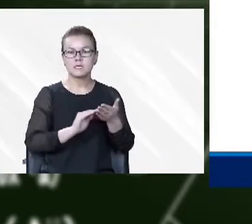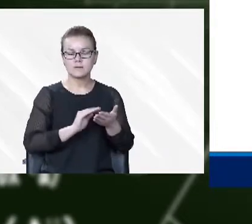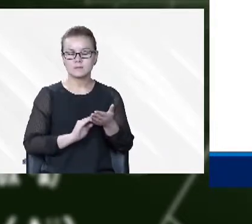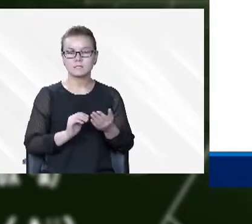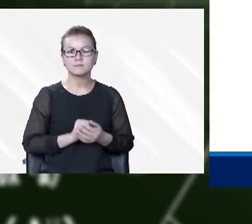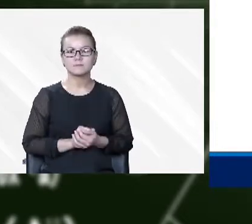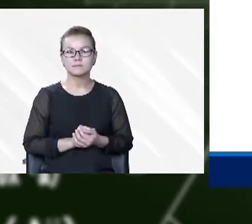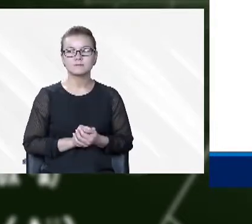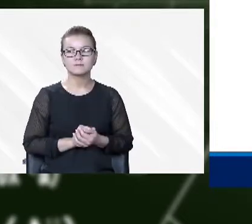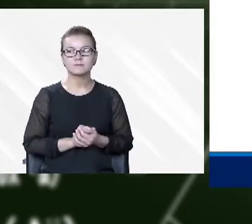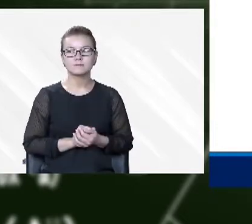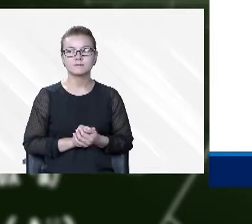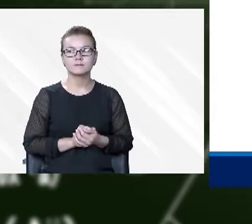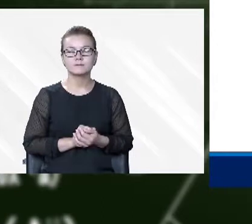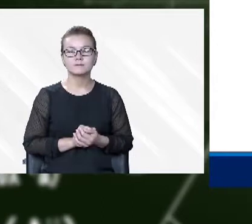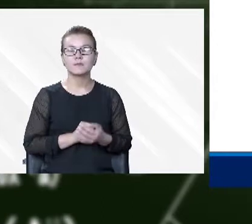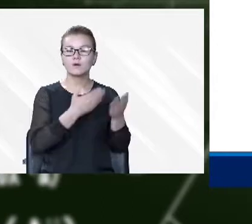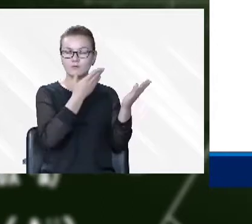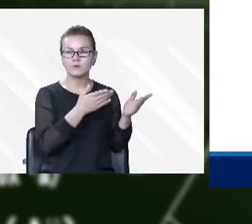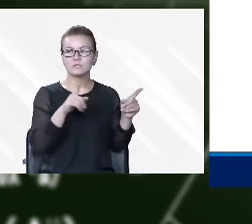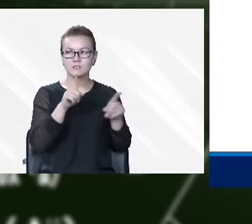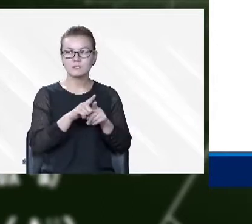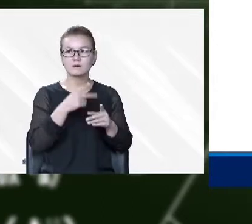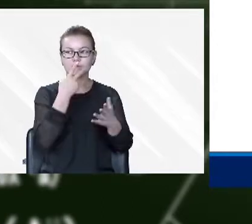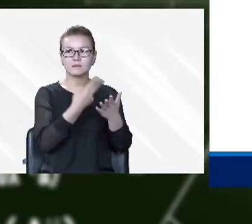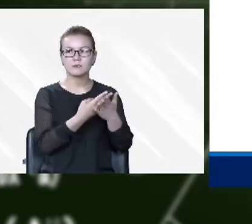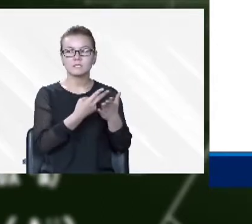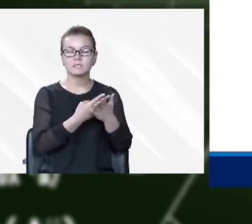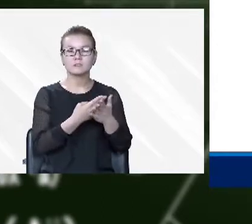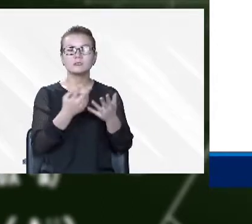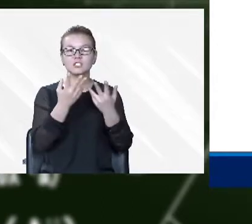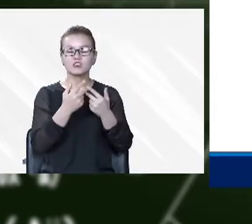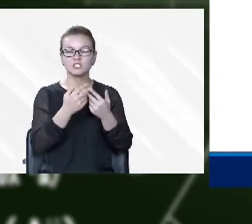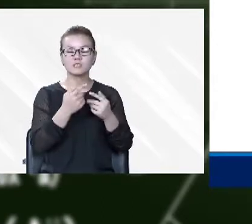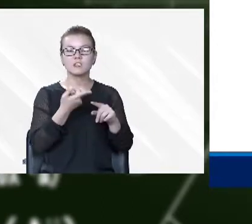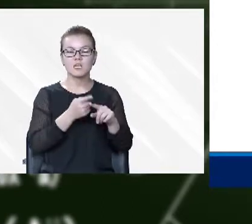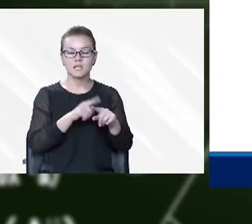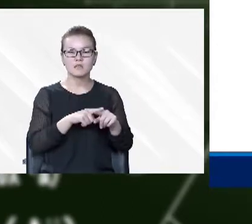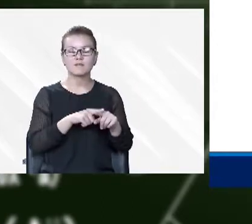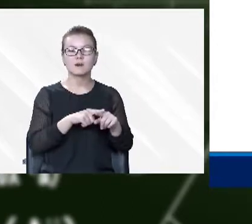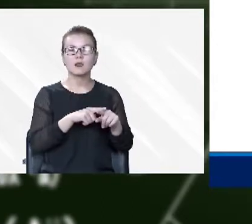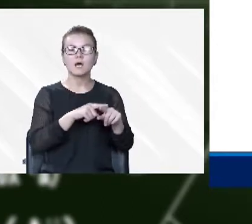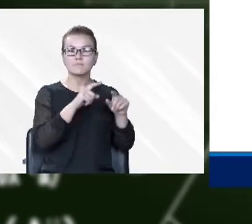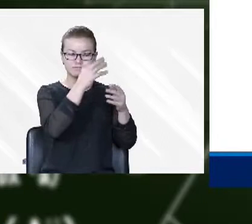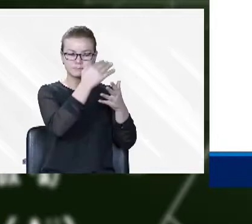решения. Вот так выглядит решение этого примера.